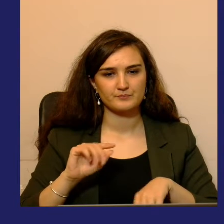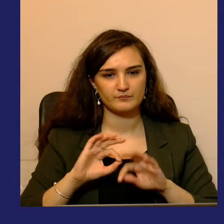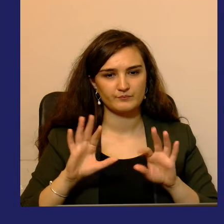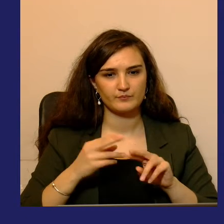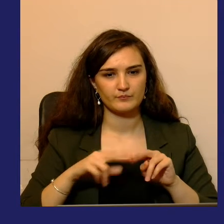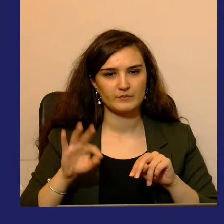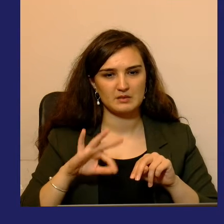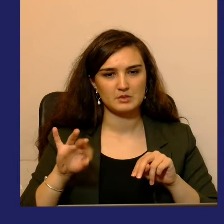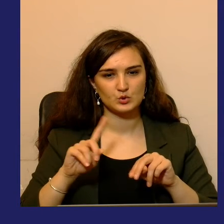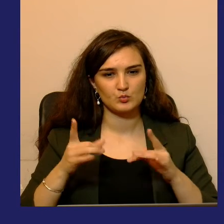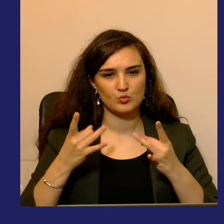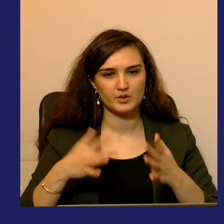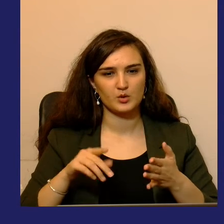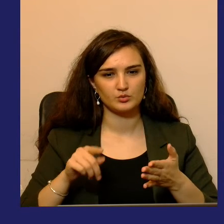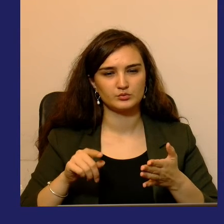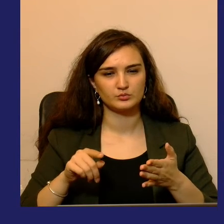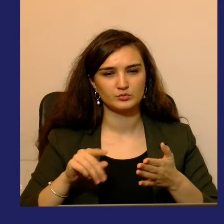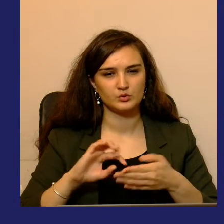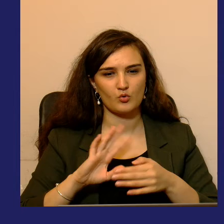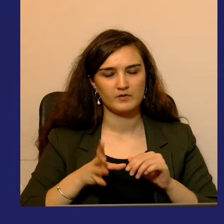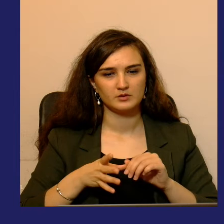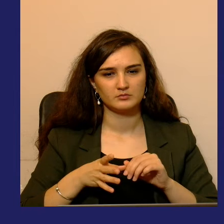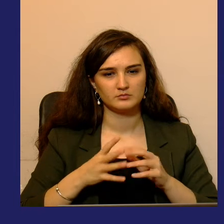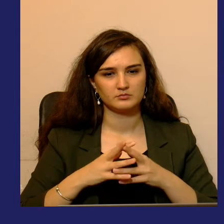საუბრობთ იმაზე, რომ უბრალოდ COVID